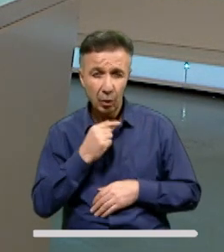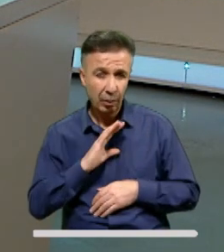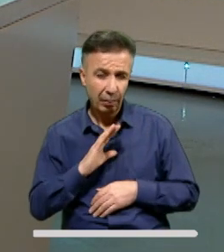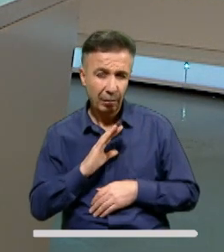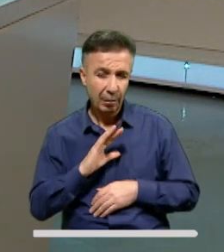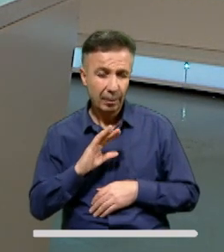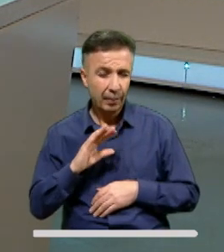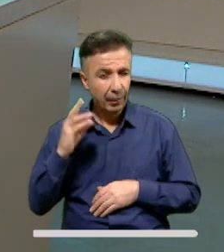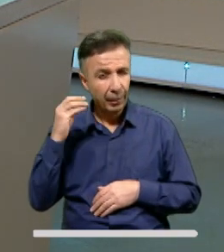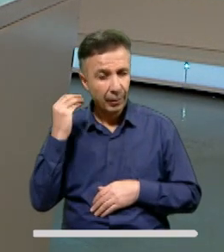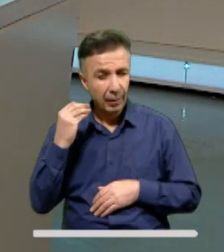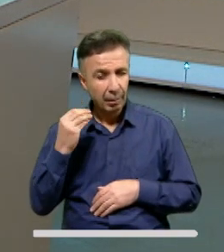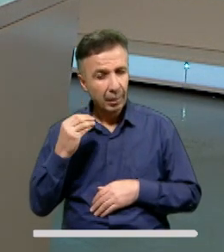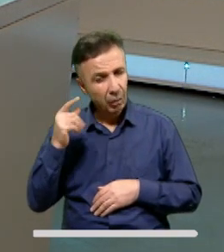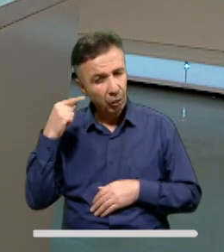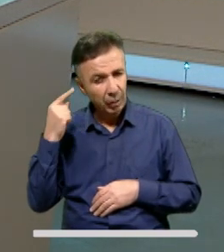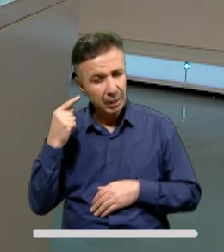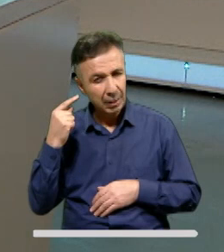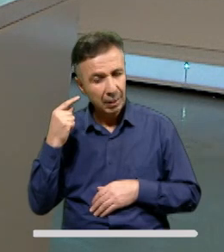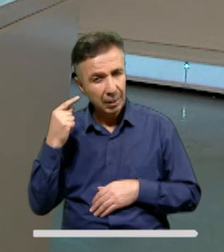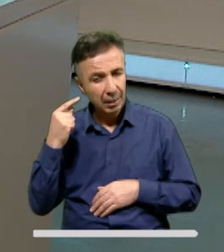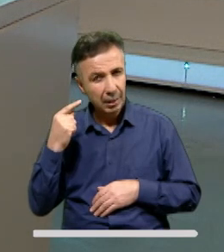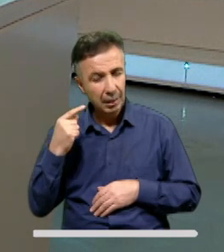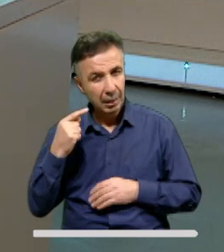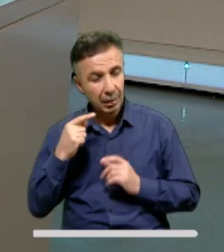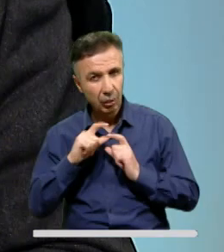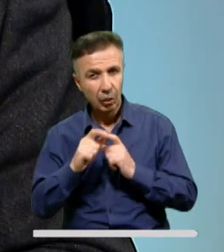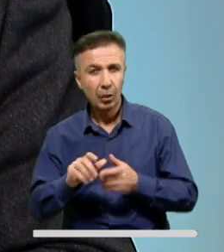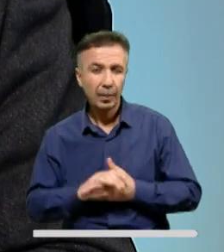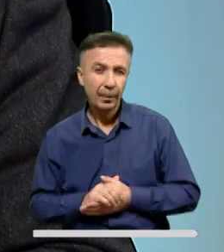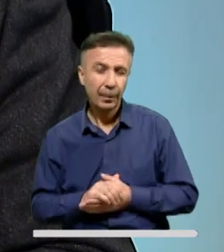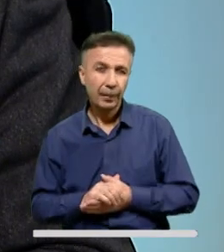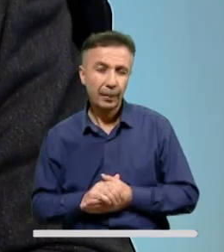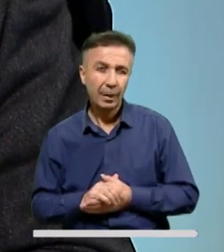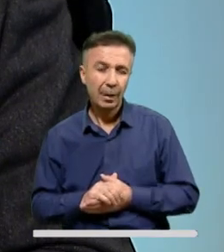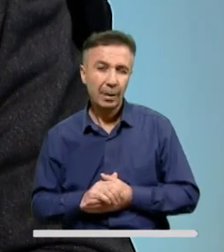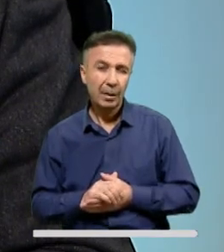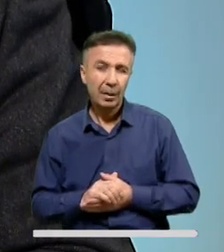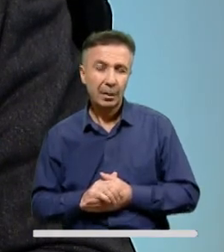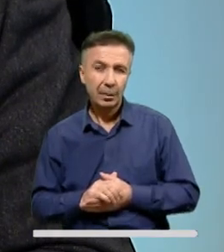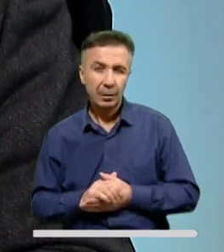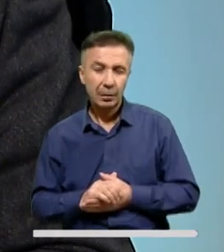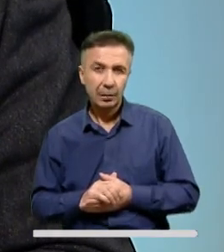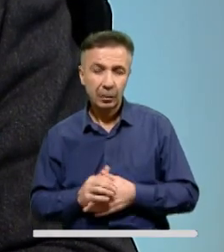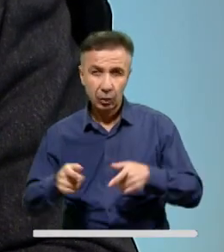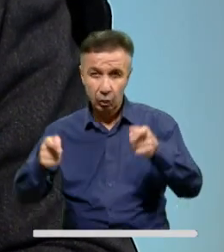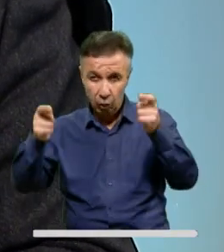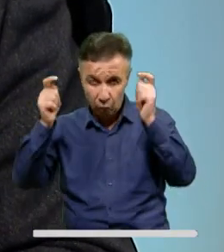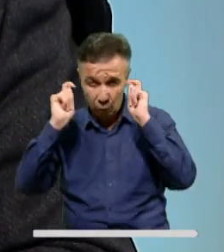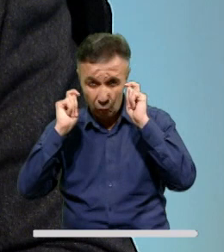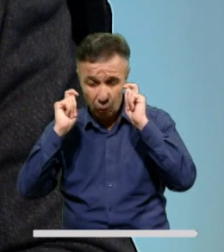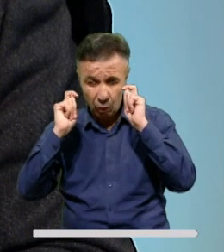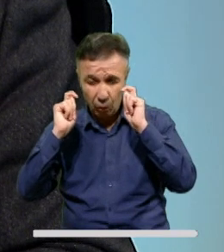hocamın görüşünü öğrenmek istiyoruz bu konuda. Gusül abdestinde yıkayabiliyor dedi. Yanlış hatırlamıyorum. Anlamadım değil mi?